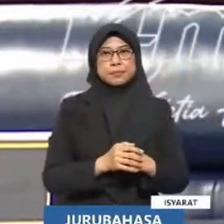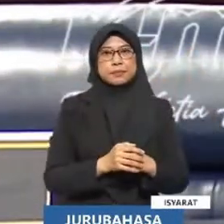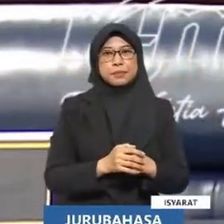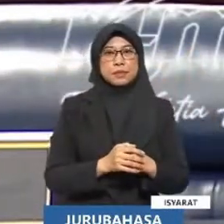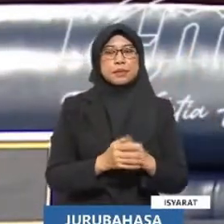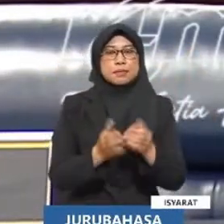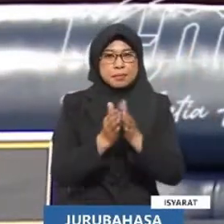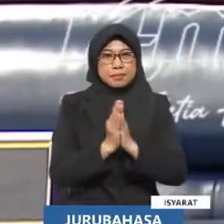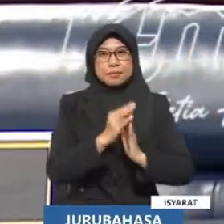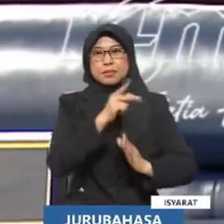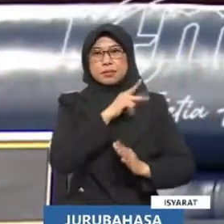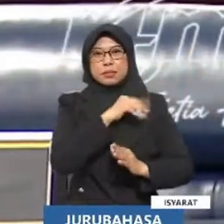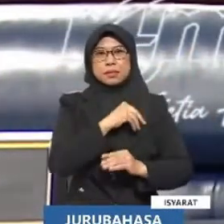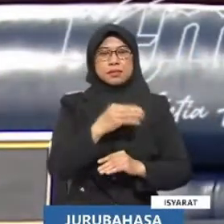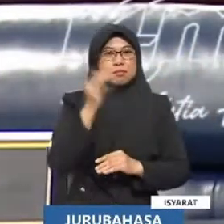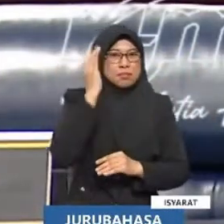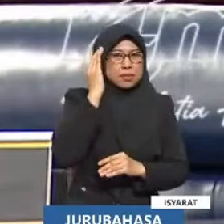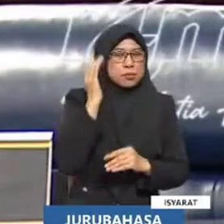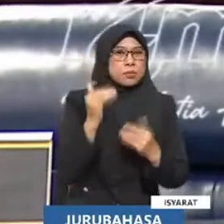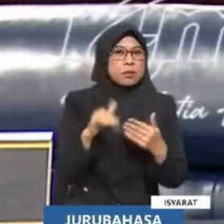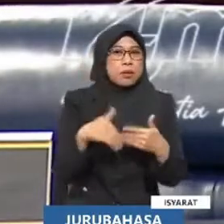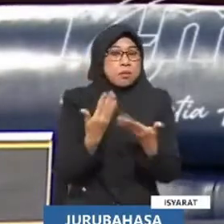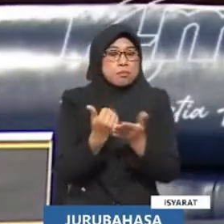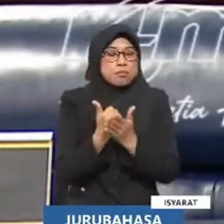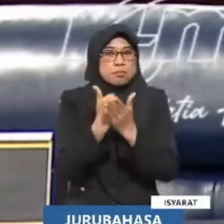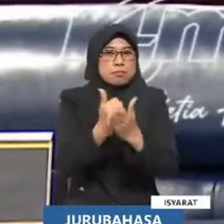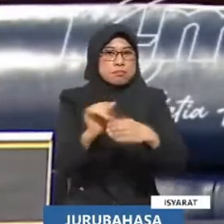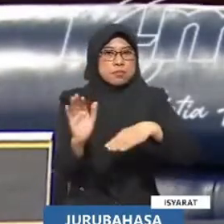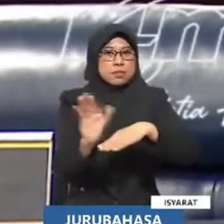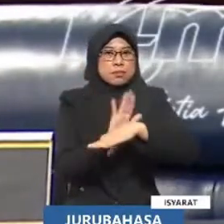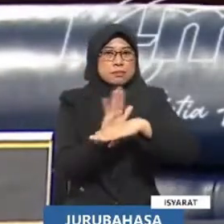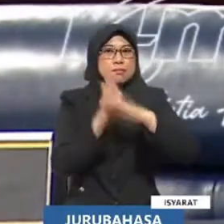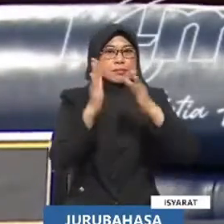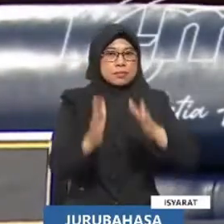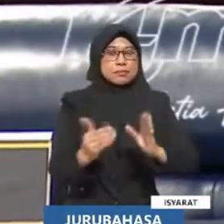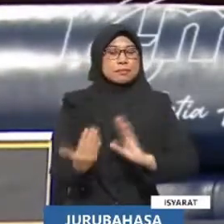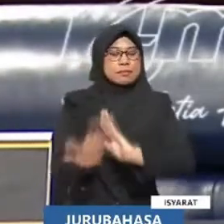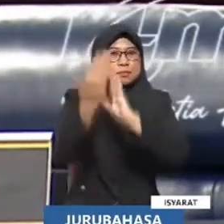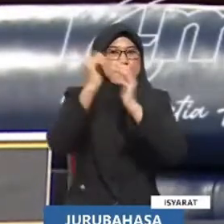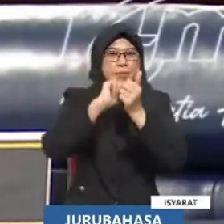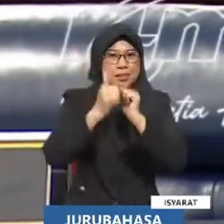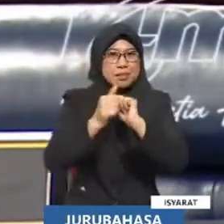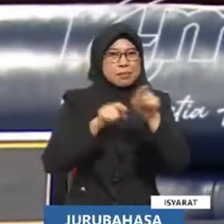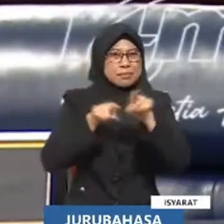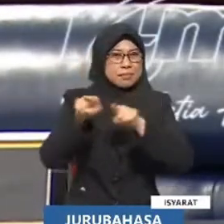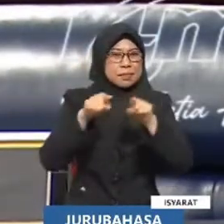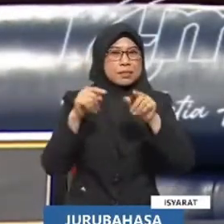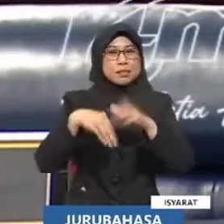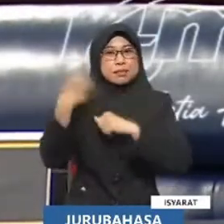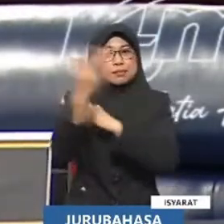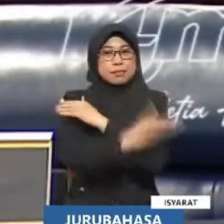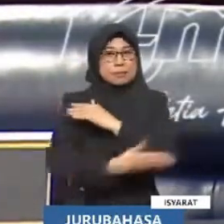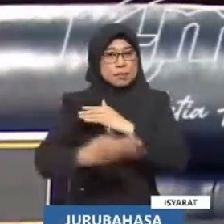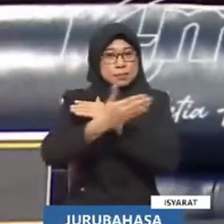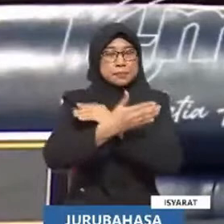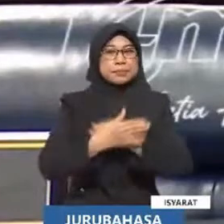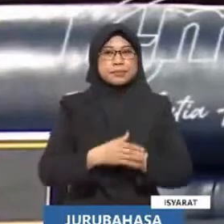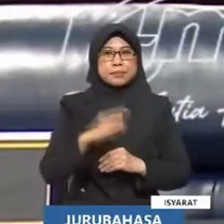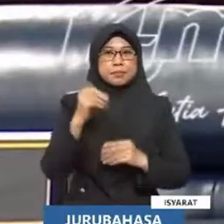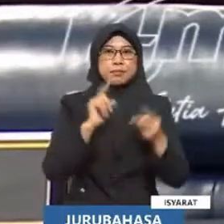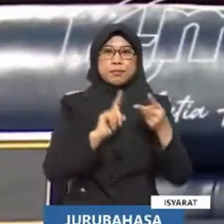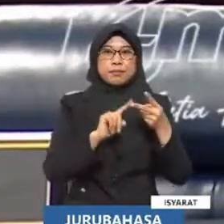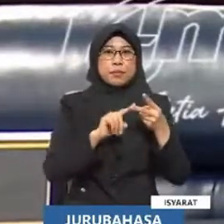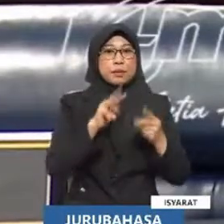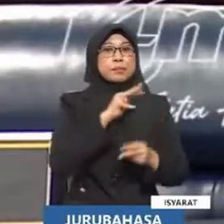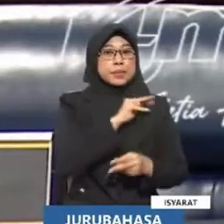ingin aku mencoba untuk mengambil maklum ya bagaimana membantu pemain The Spy kita untuk menghadapi masalah yang kedua adalah a